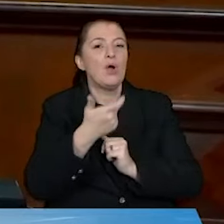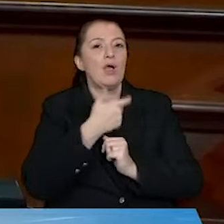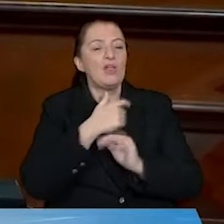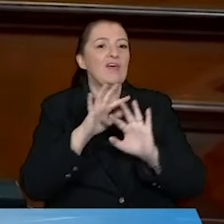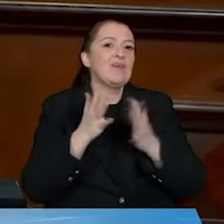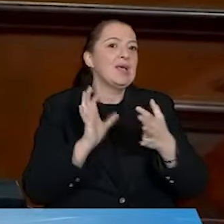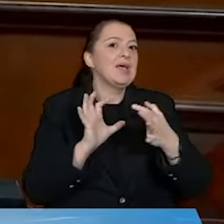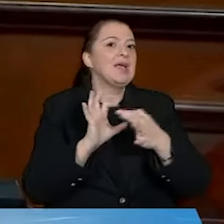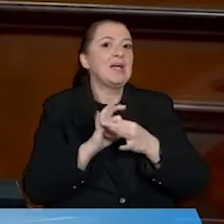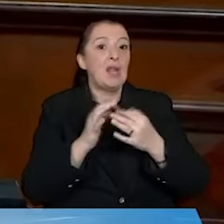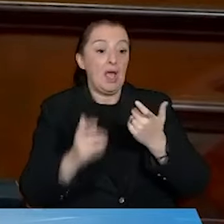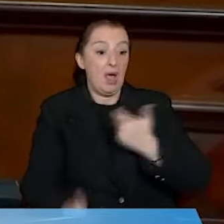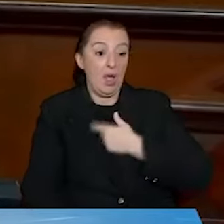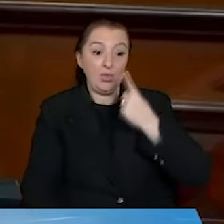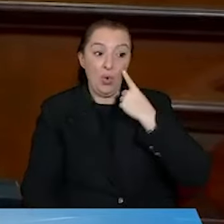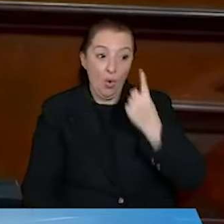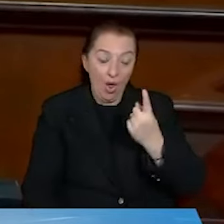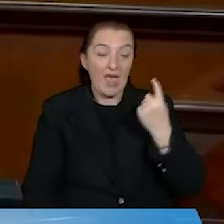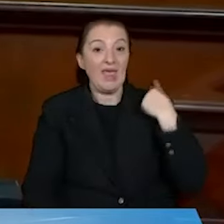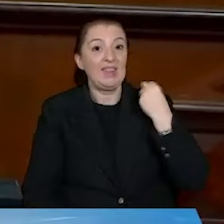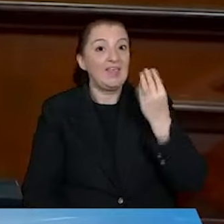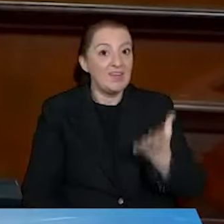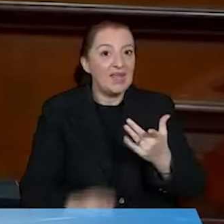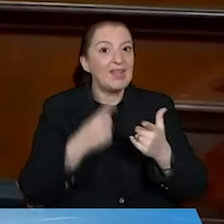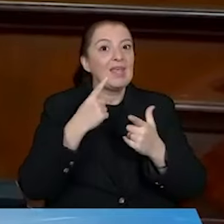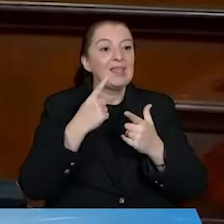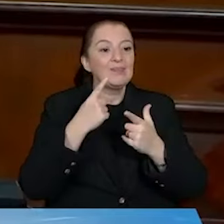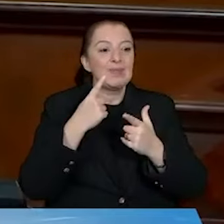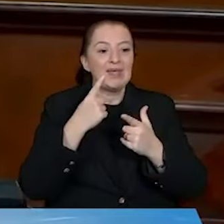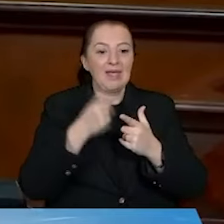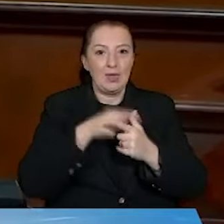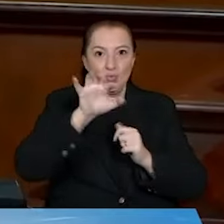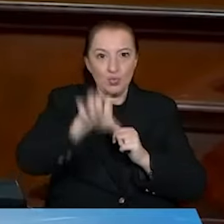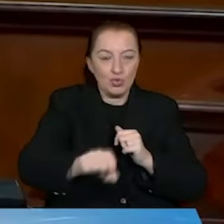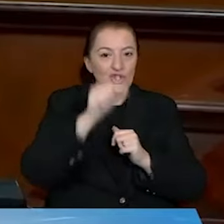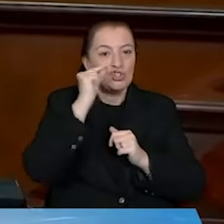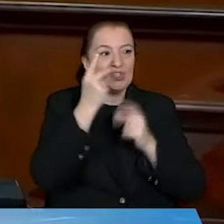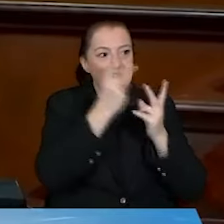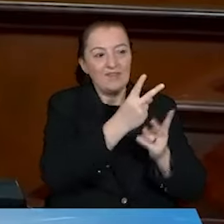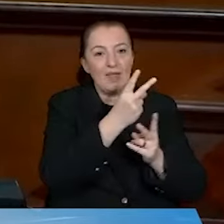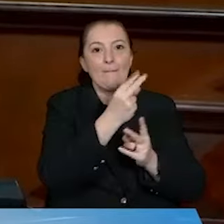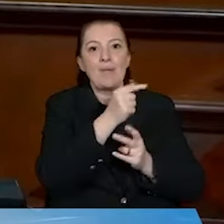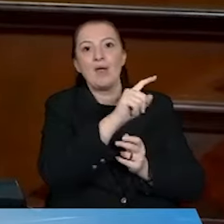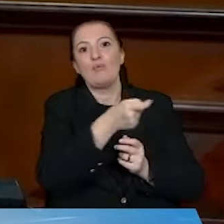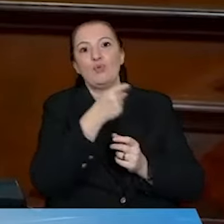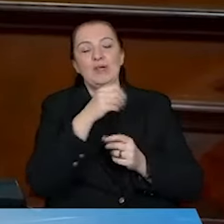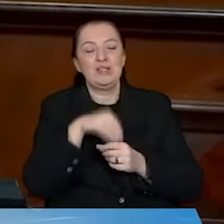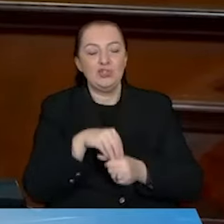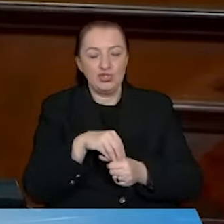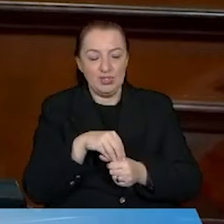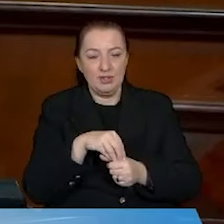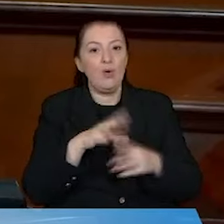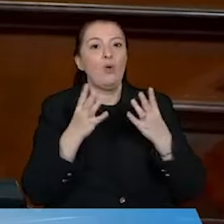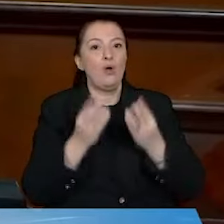veya ilgili mevzuatı uyarınca yetkilendirilen kiralayan tarafından finansman sağlamaya yönelik. Bakın altını çiziyorum. Finansman sağlamaya